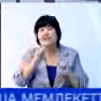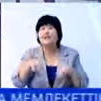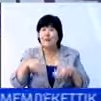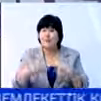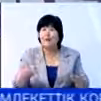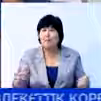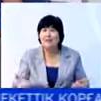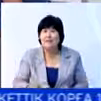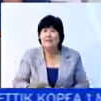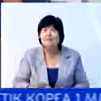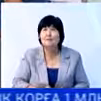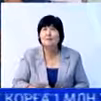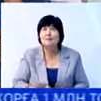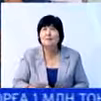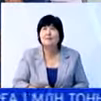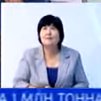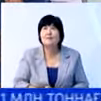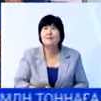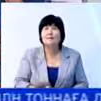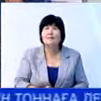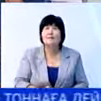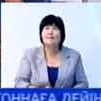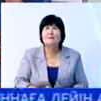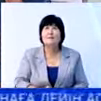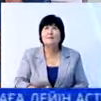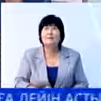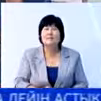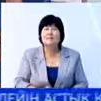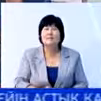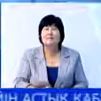марапатталды. Әкімдер Лұтаев, Алмат Меңдібаев, Тосқан Сәтбай, қызылорда телеарнасы.